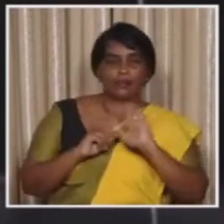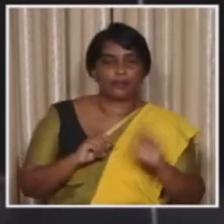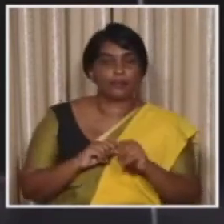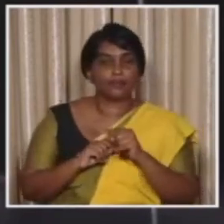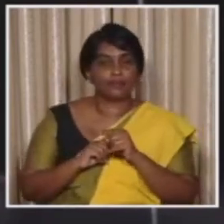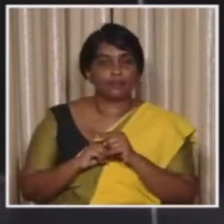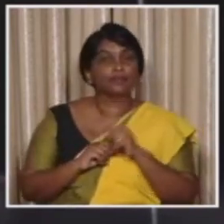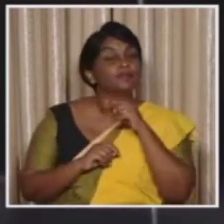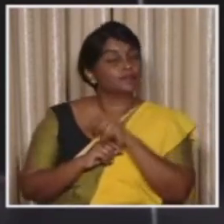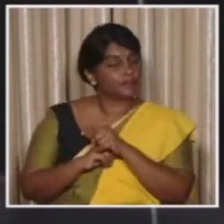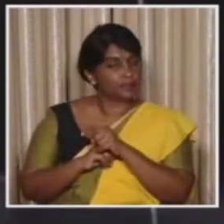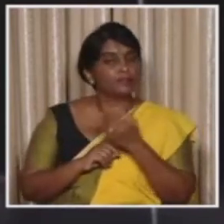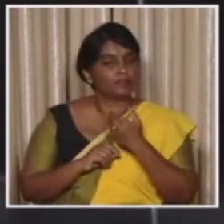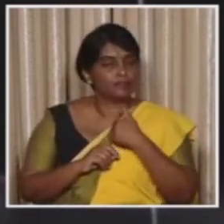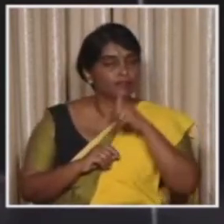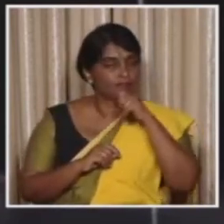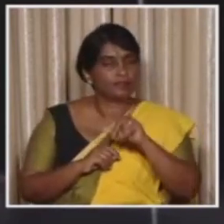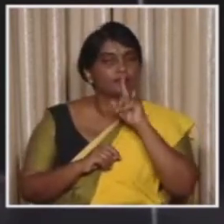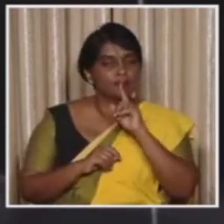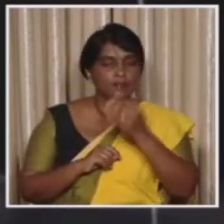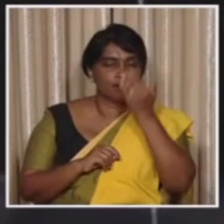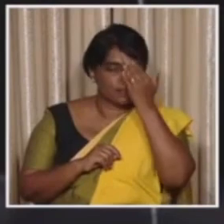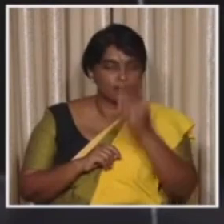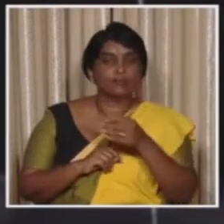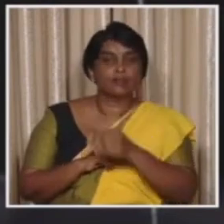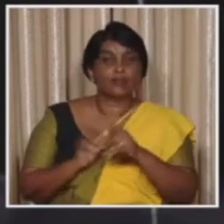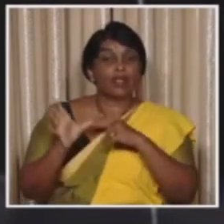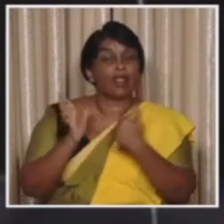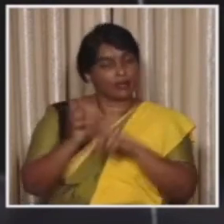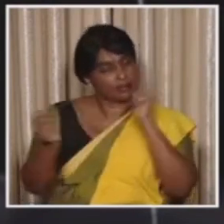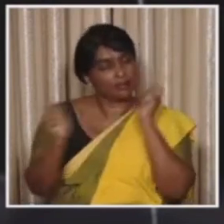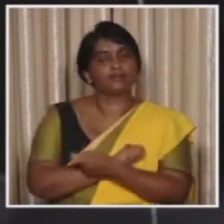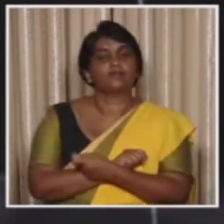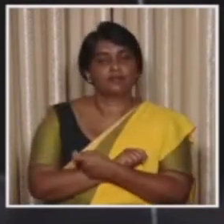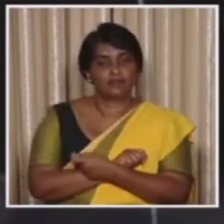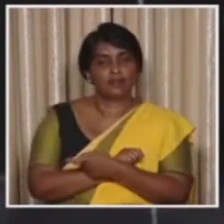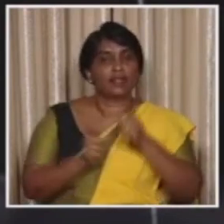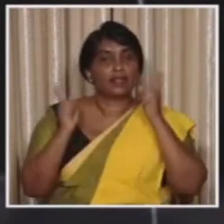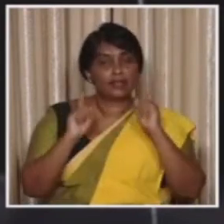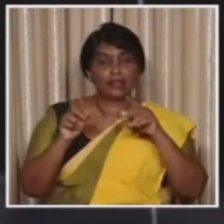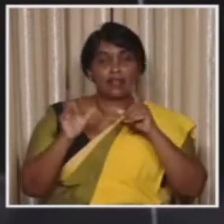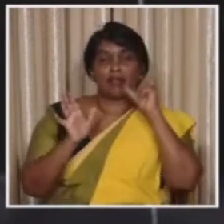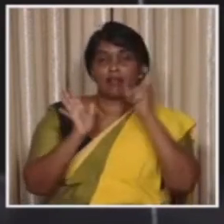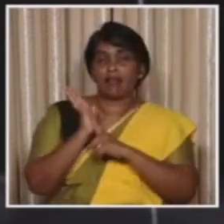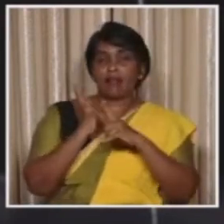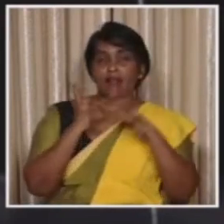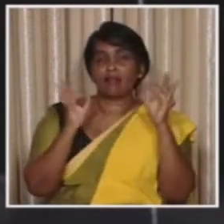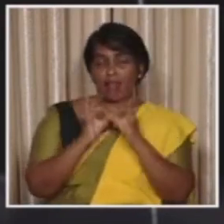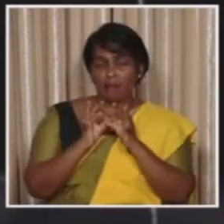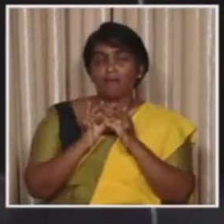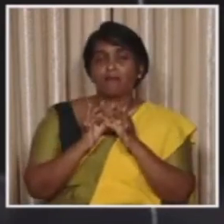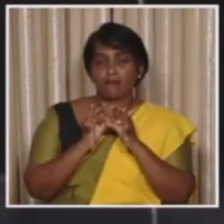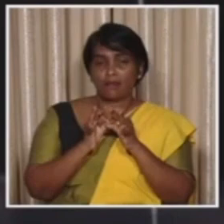අනිත් එක දැන් මම ඉතා ඕනගමින් ඉල්ලනවා කරුණාකරලා මේ පනත වෙනස් කරන්න. මේ ක්‍රීඩා සමාජය 60 හුටාමාර